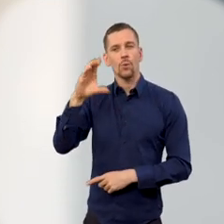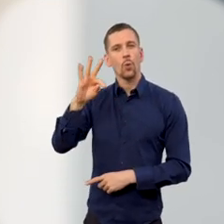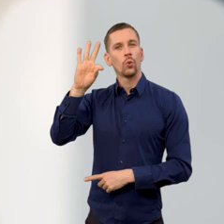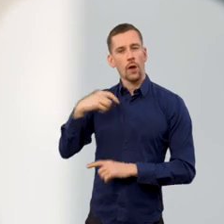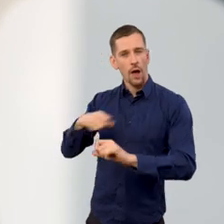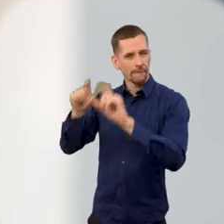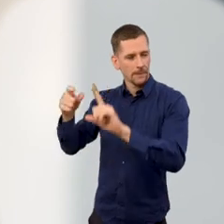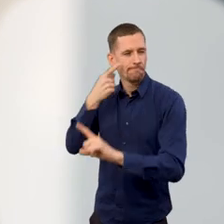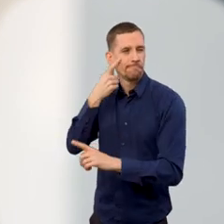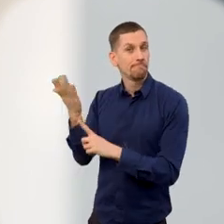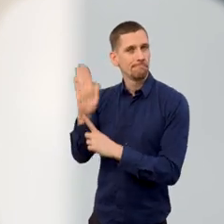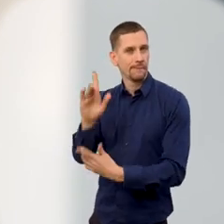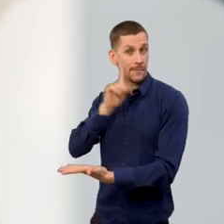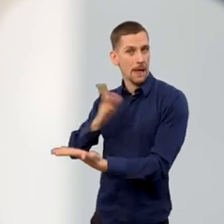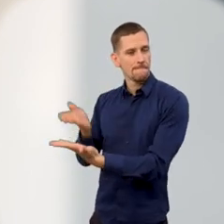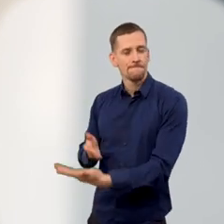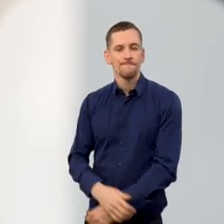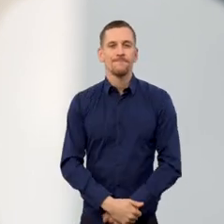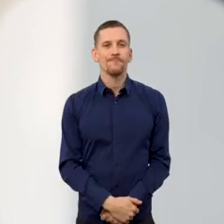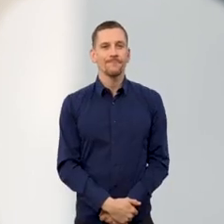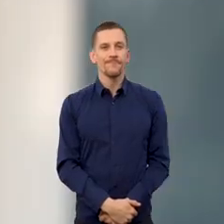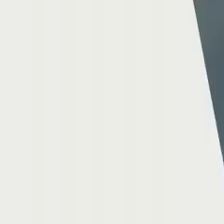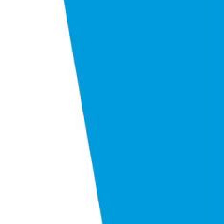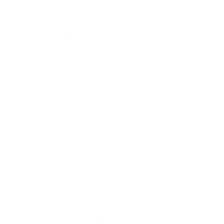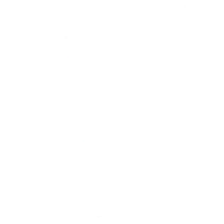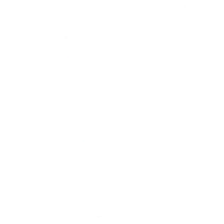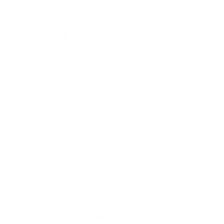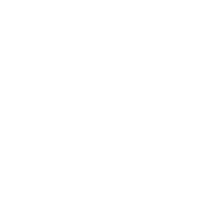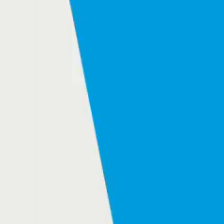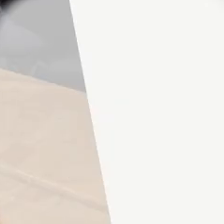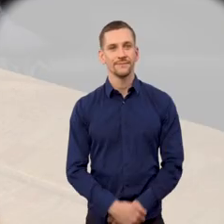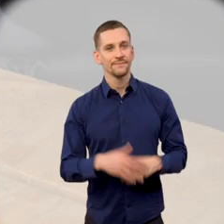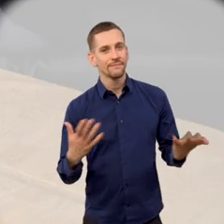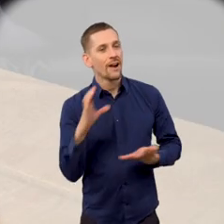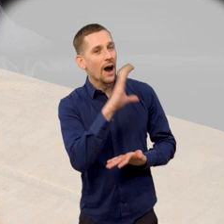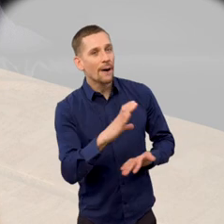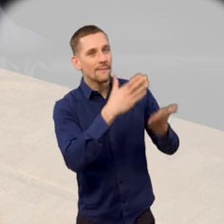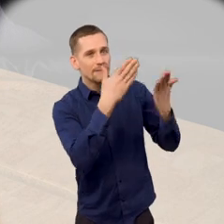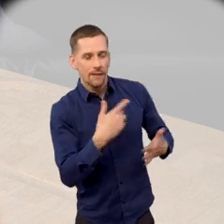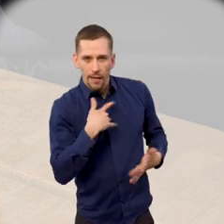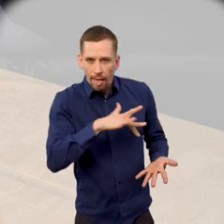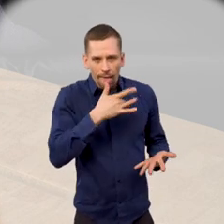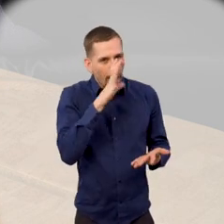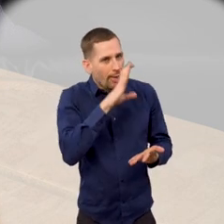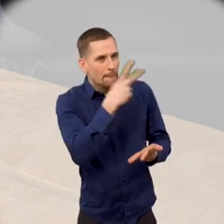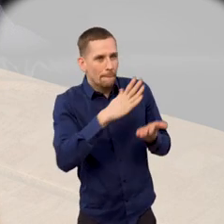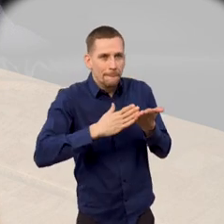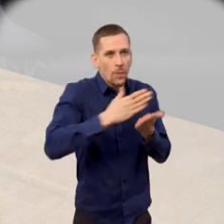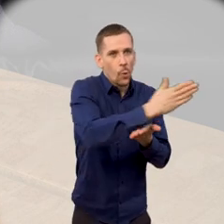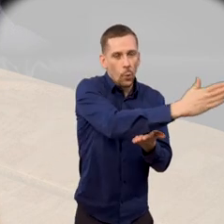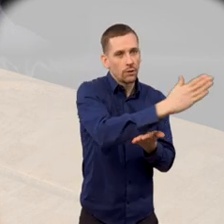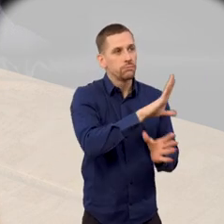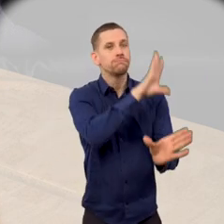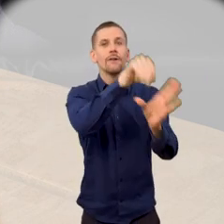42 de la région avec le portrait de Camille Coteau. Donc Camille, c'est vrai que ce qui m'intéresserait, c'est de connaître ton parcours avant